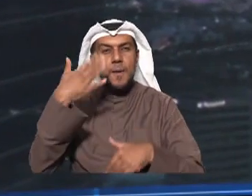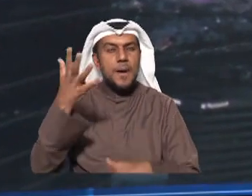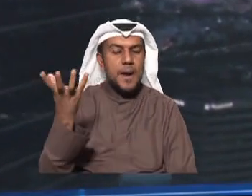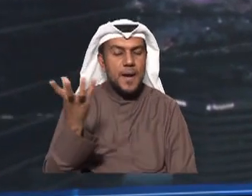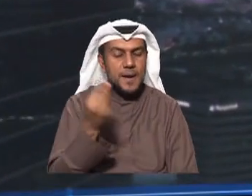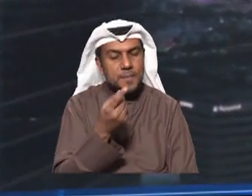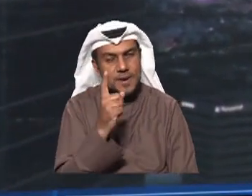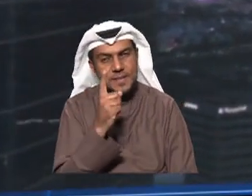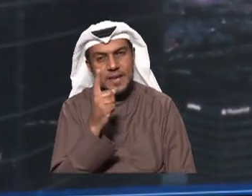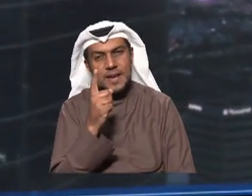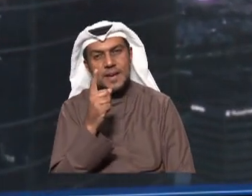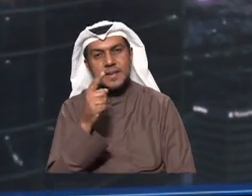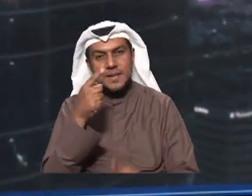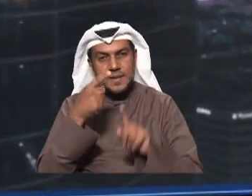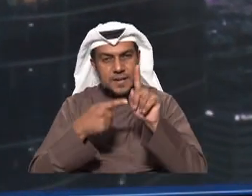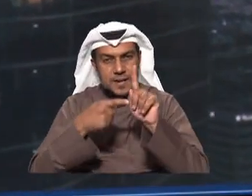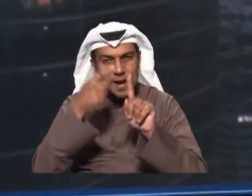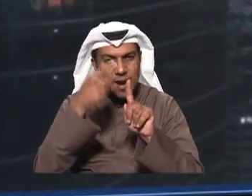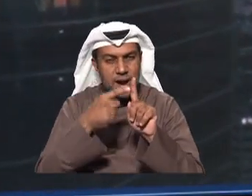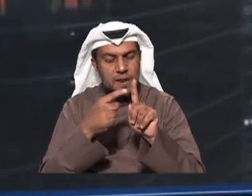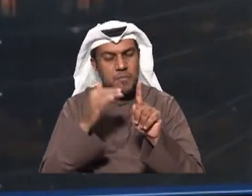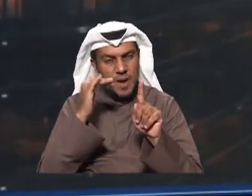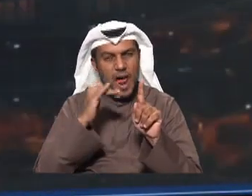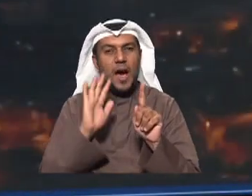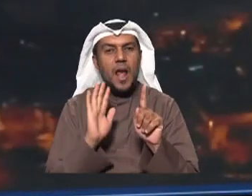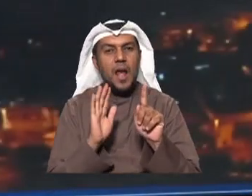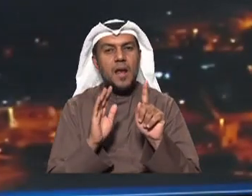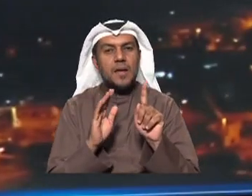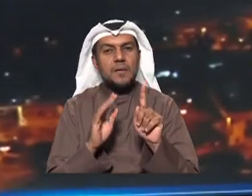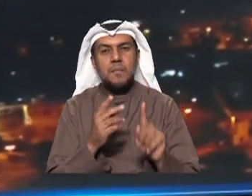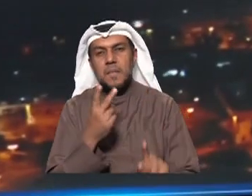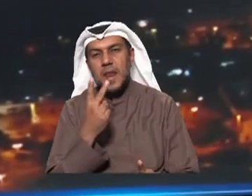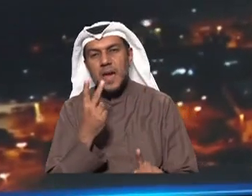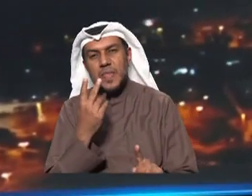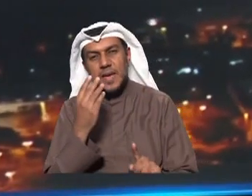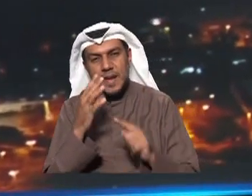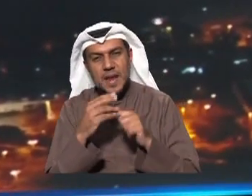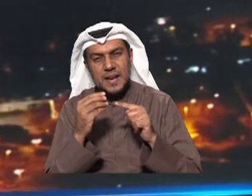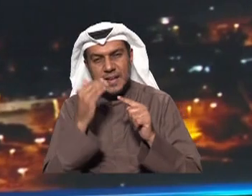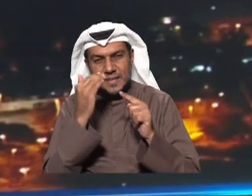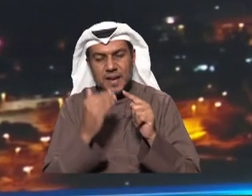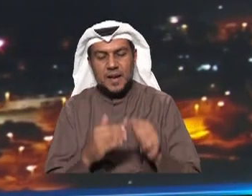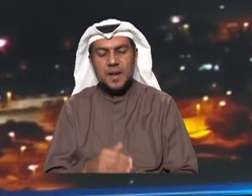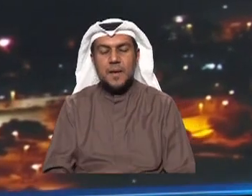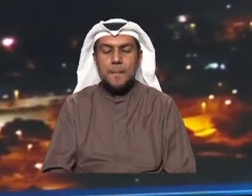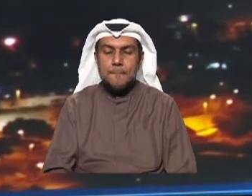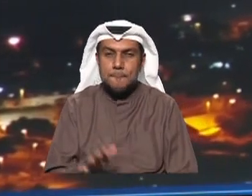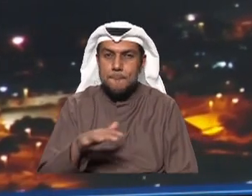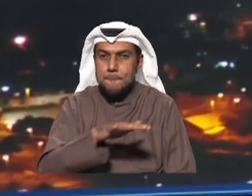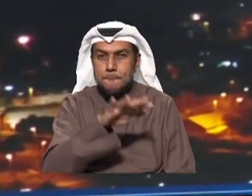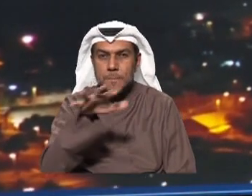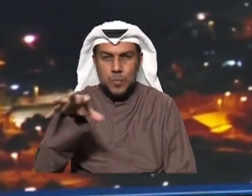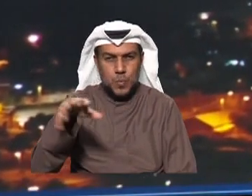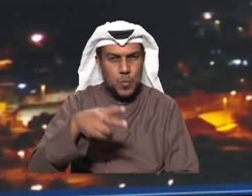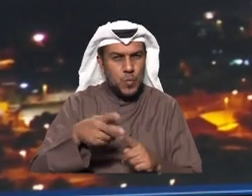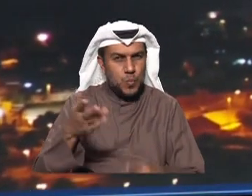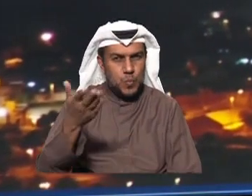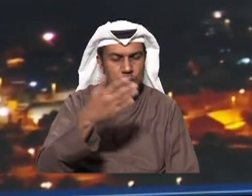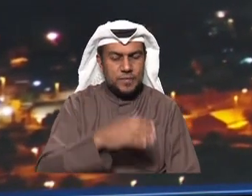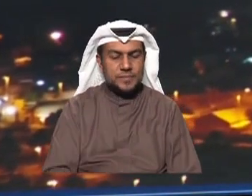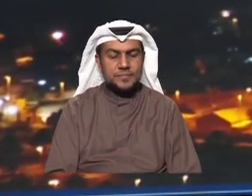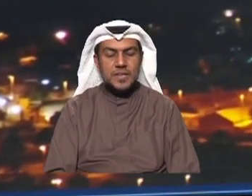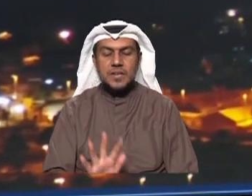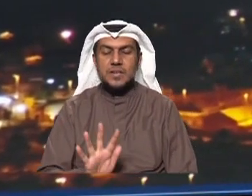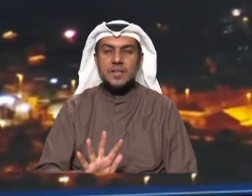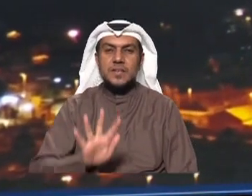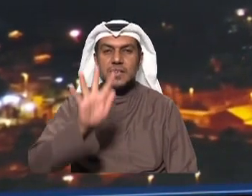مئوية، والحرارة المحسوسة أقل من هذه المعدلات بحول درجتين إلى 3 درجات مئوية في معظم المناطق. رياح شمالية غربية